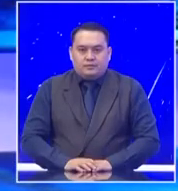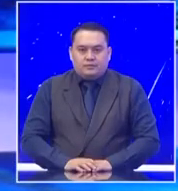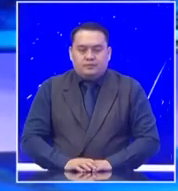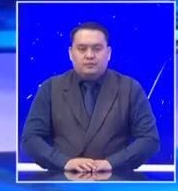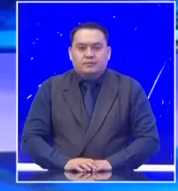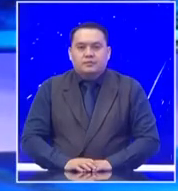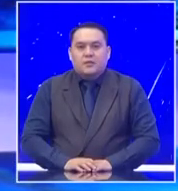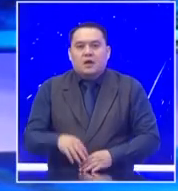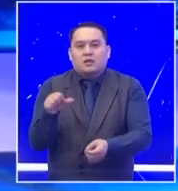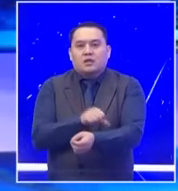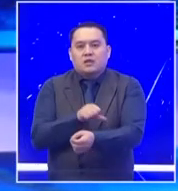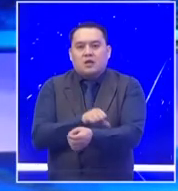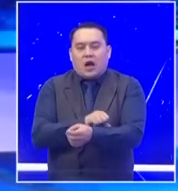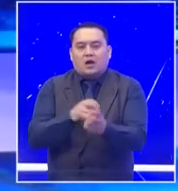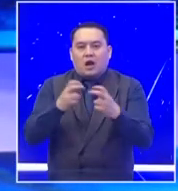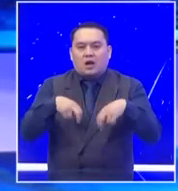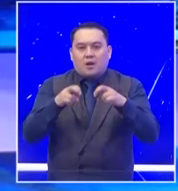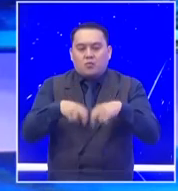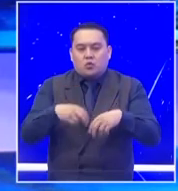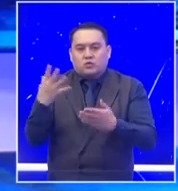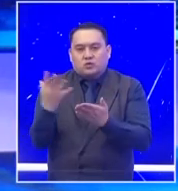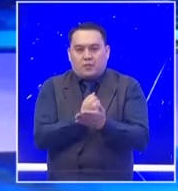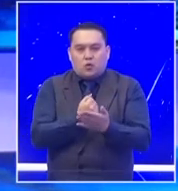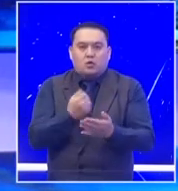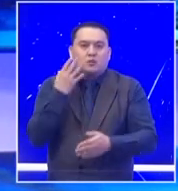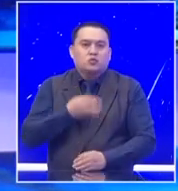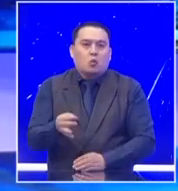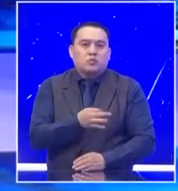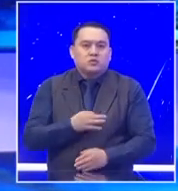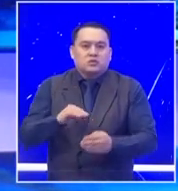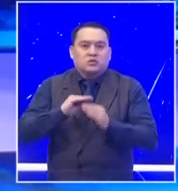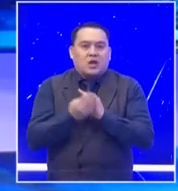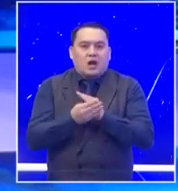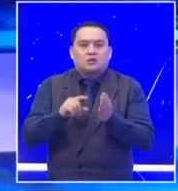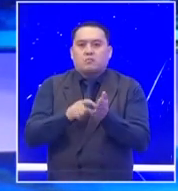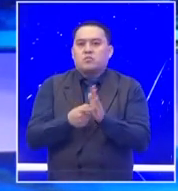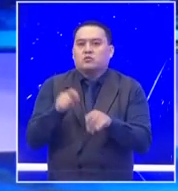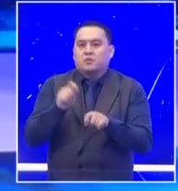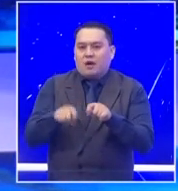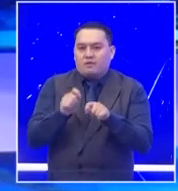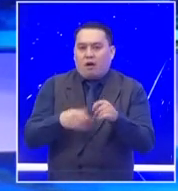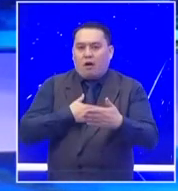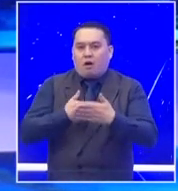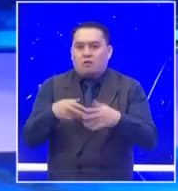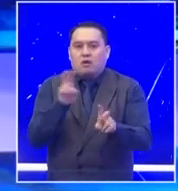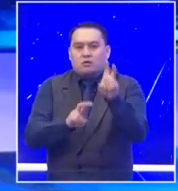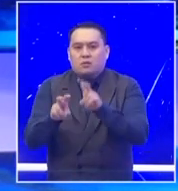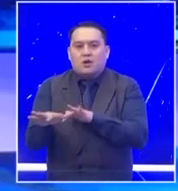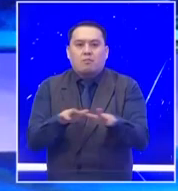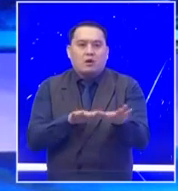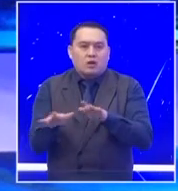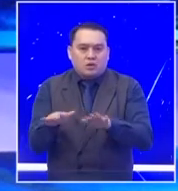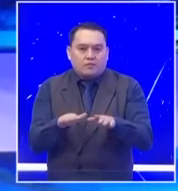Продолжаем выпуск. Нарколабораторию накрыли в Алматинской области. Тайное помещение было обнаружено при проведении оперативно-розыскных